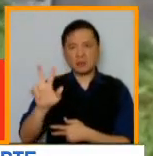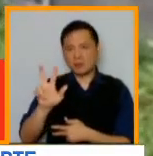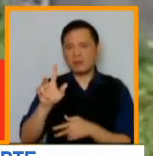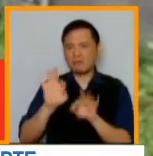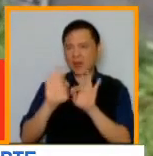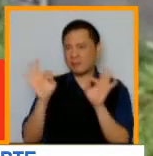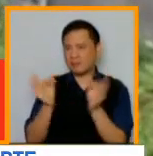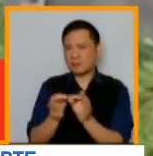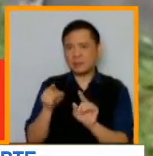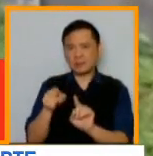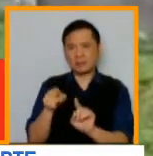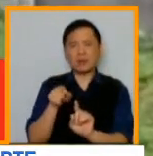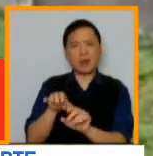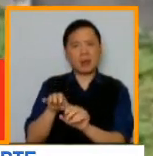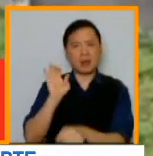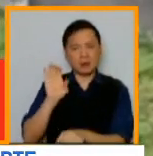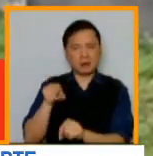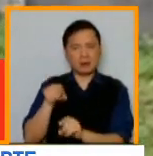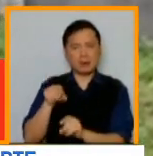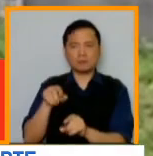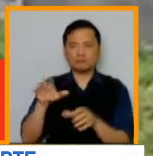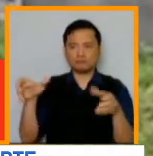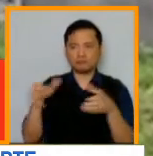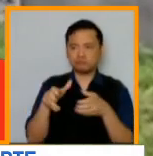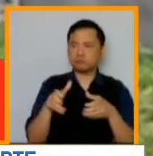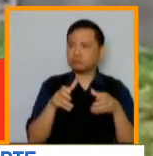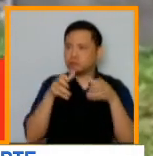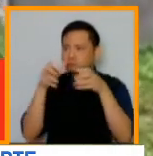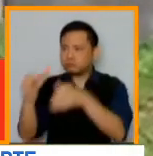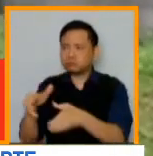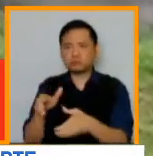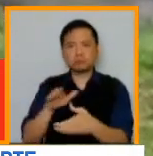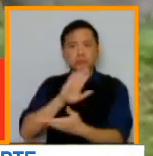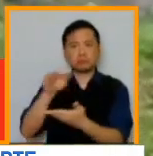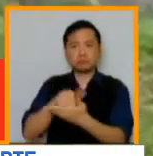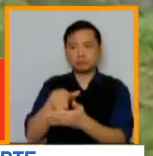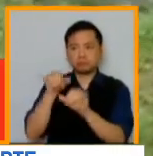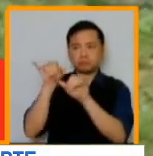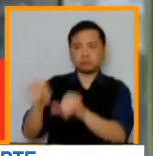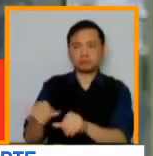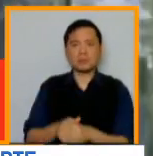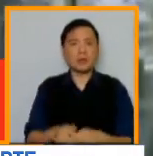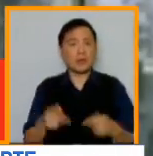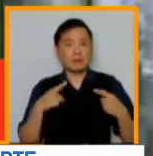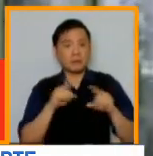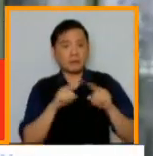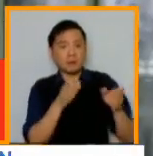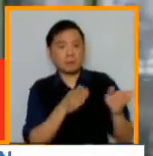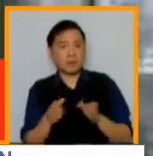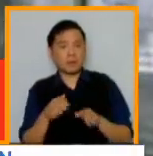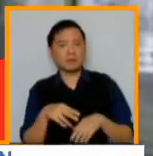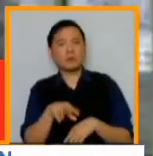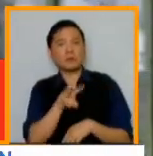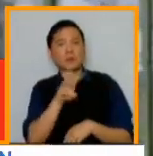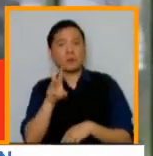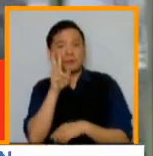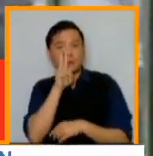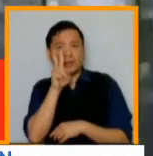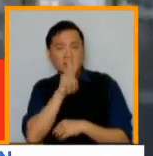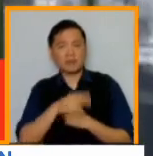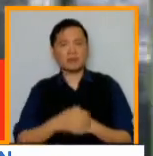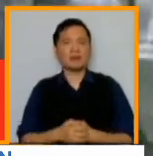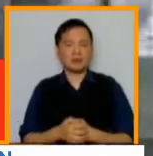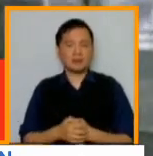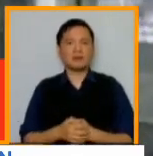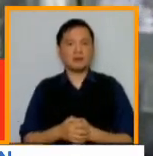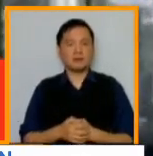ng evacuation activities dyan po sa Eastern Visayas, ang una pong sumalubong dito kay